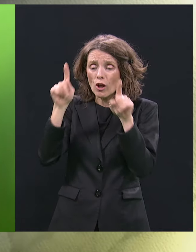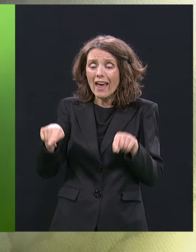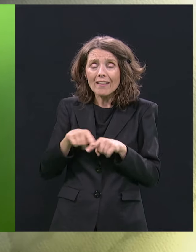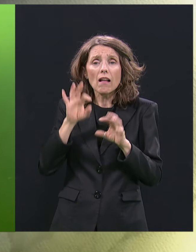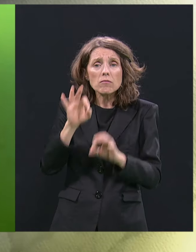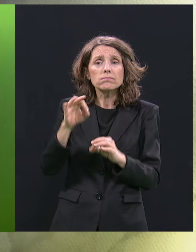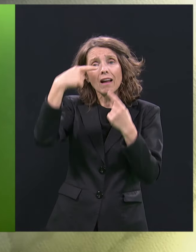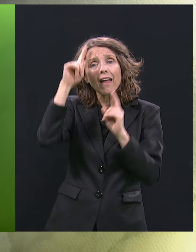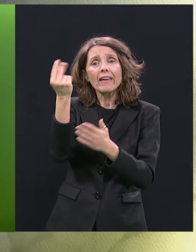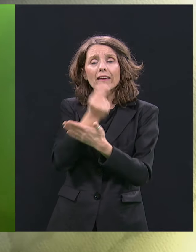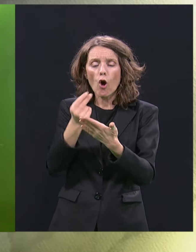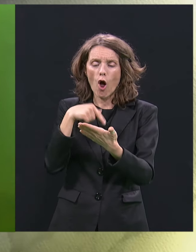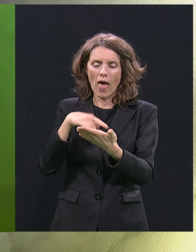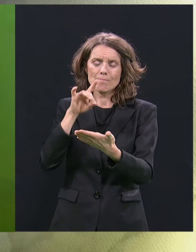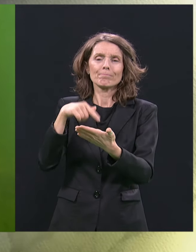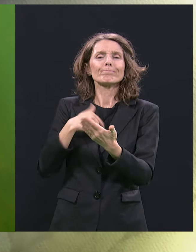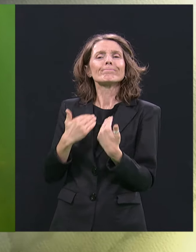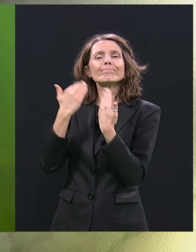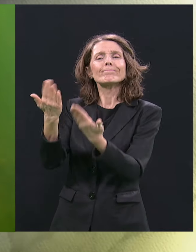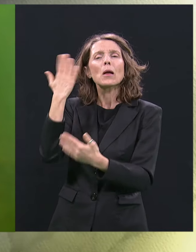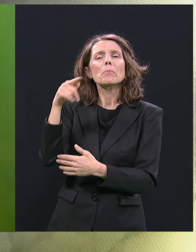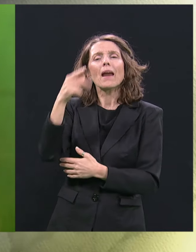patrijarhu Pavlu. 8. vek.